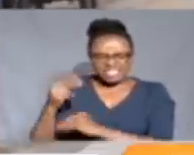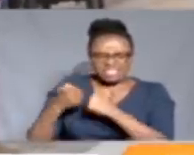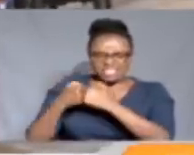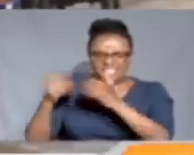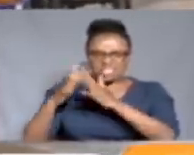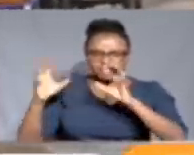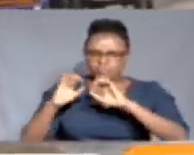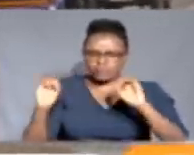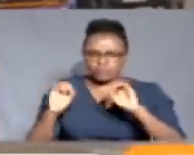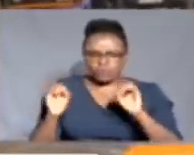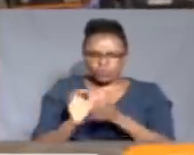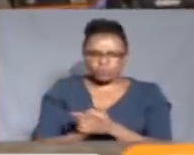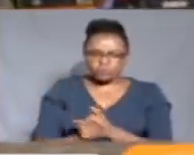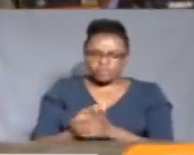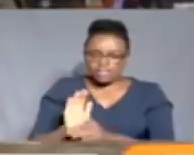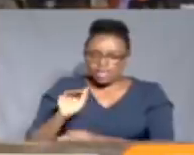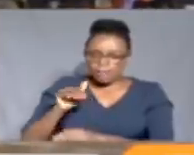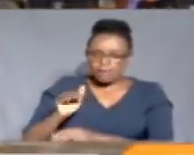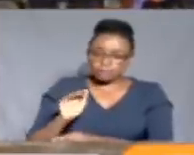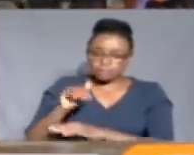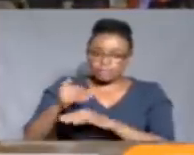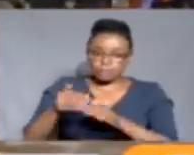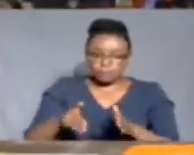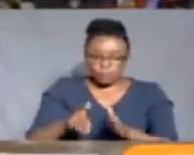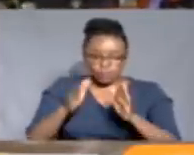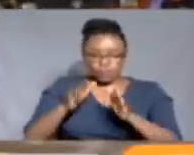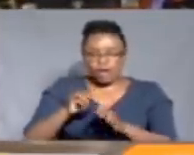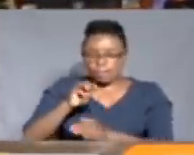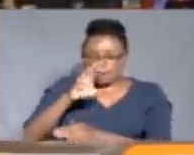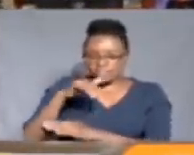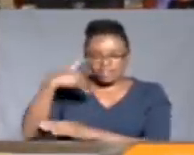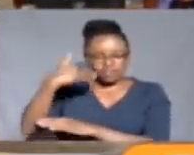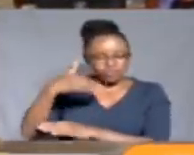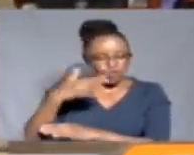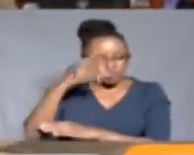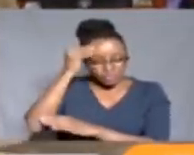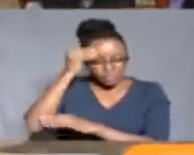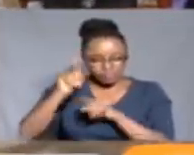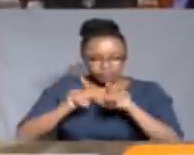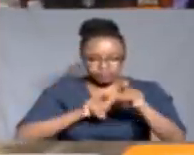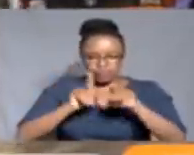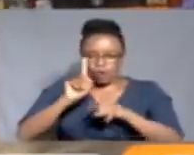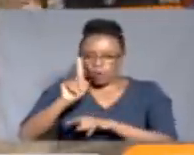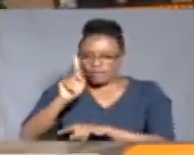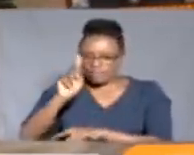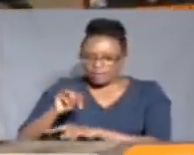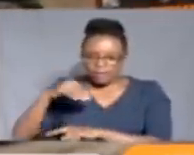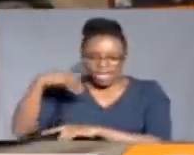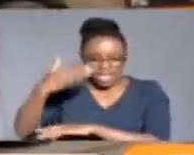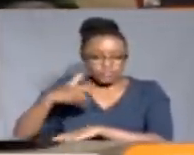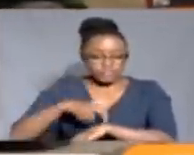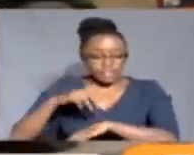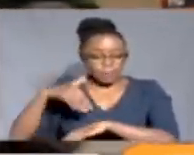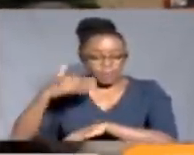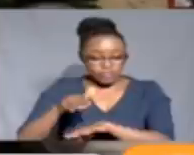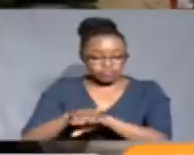challenge. Despite the bumps in the road, Mercy has learned to keep going 1 kilometer at a time